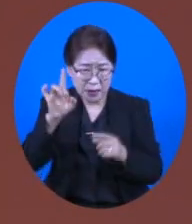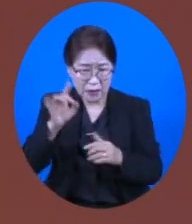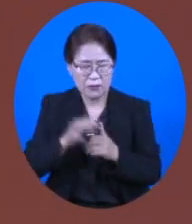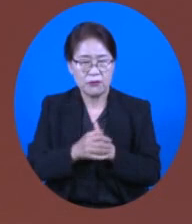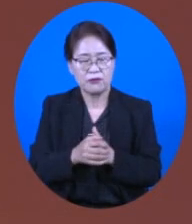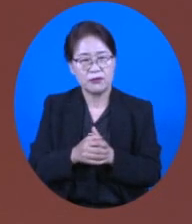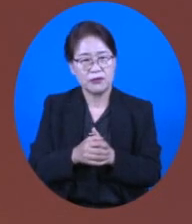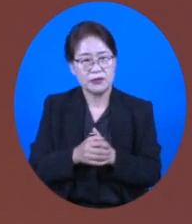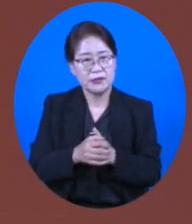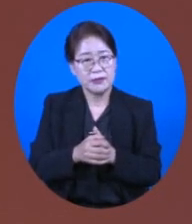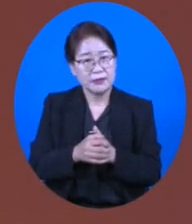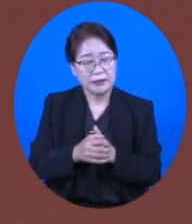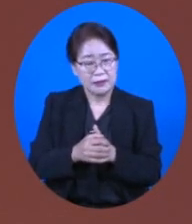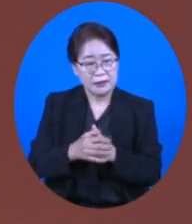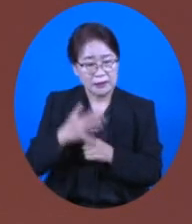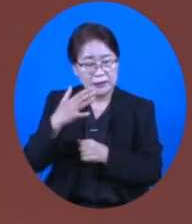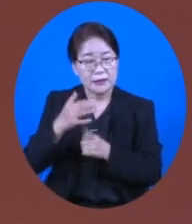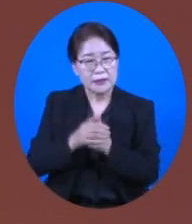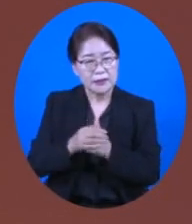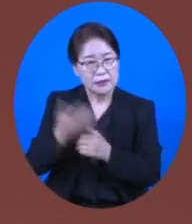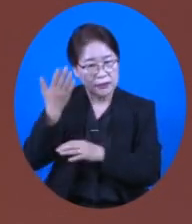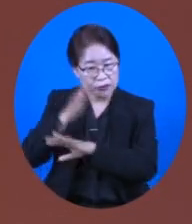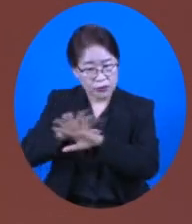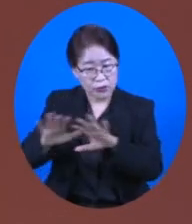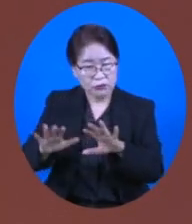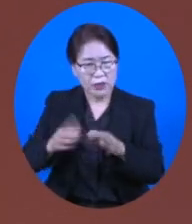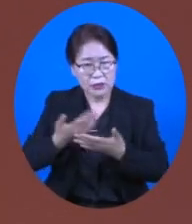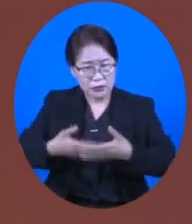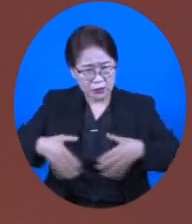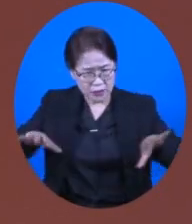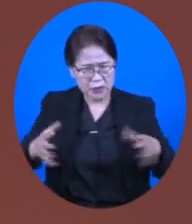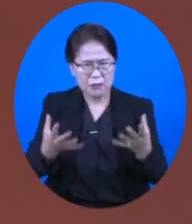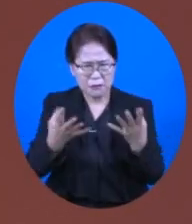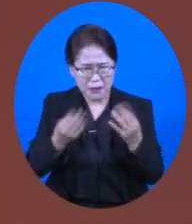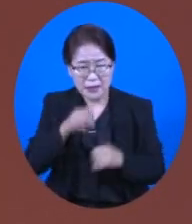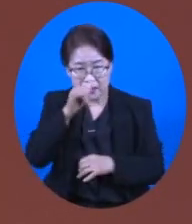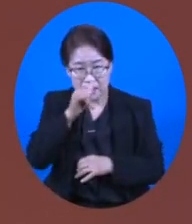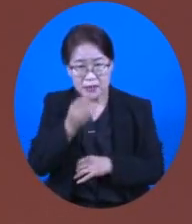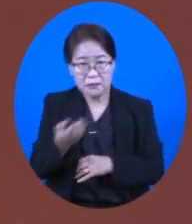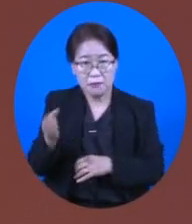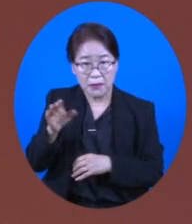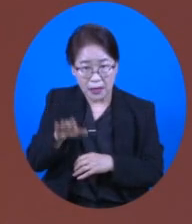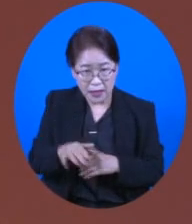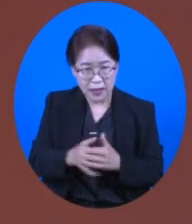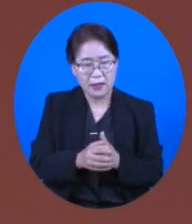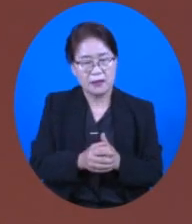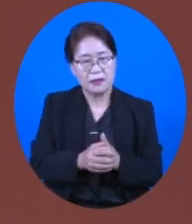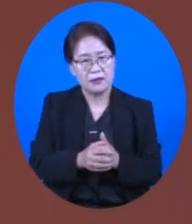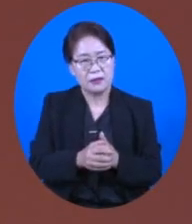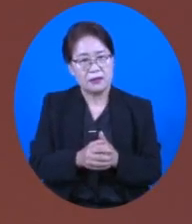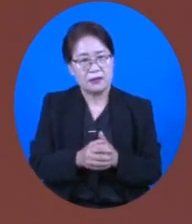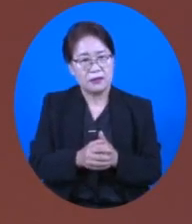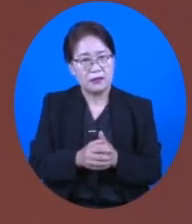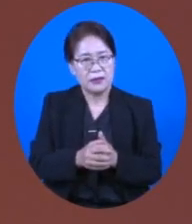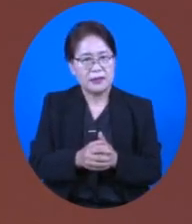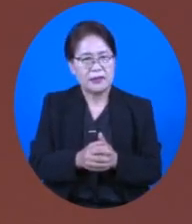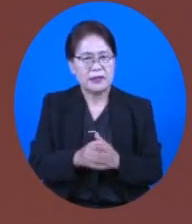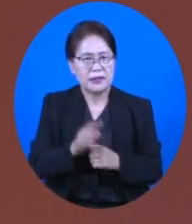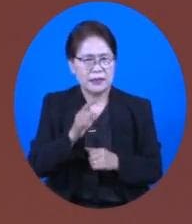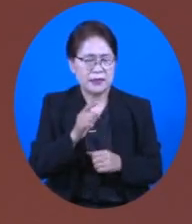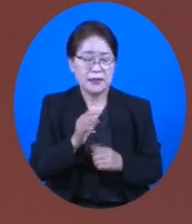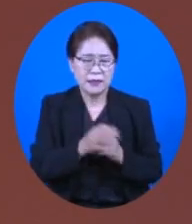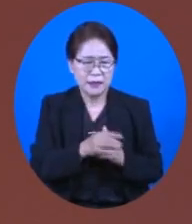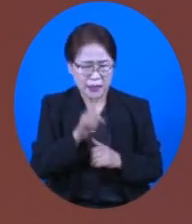수종되는 천사들이 참 많이 있는데 그 천사들이었다고 한다면 복수로 사용되었을 텐데